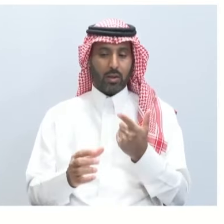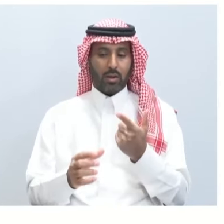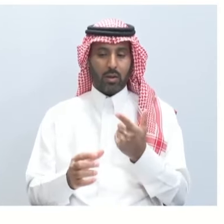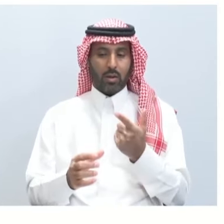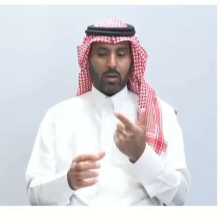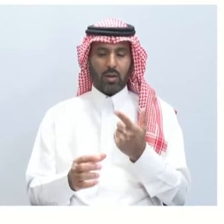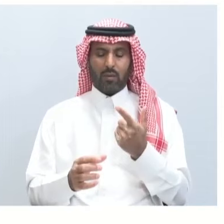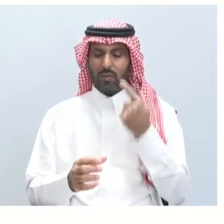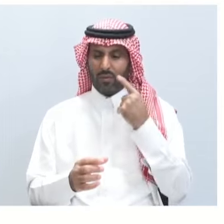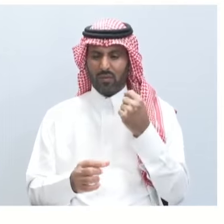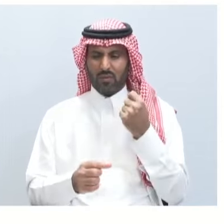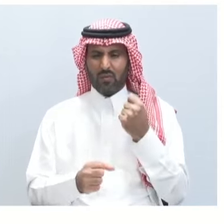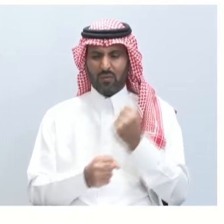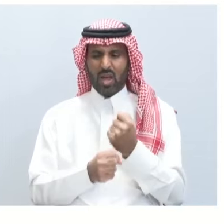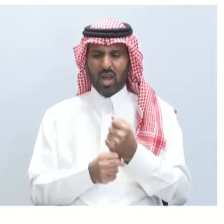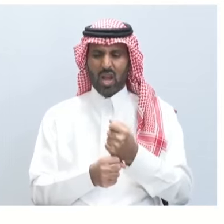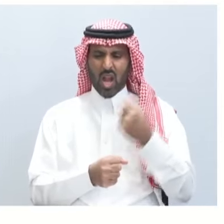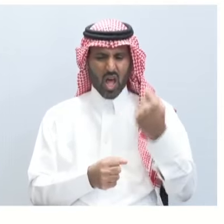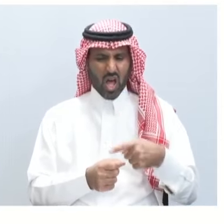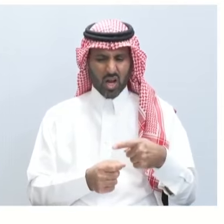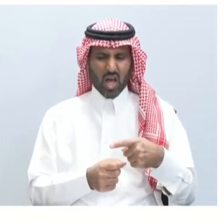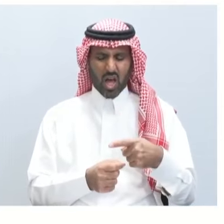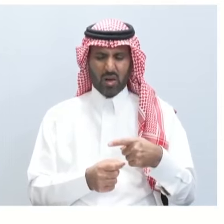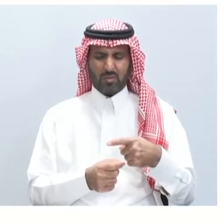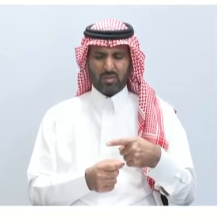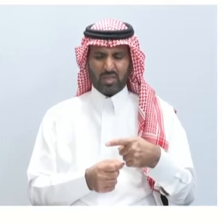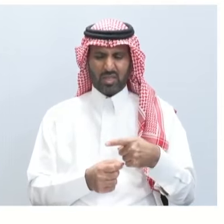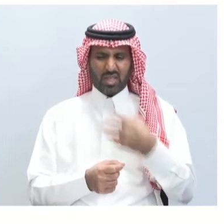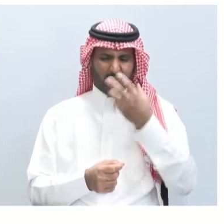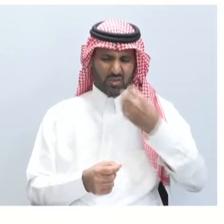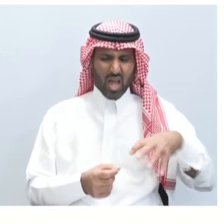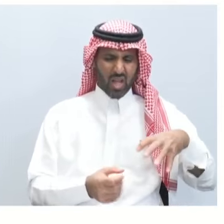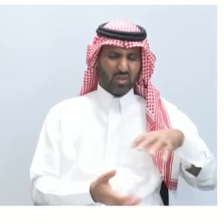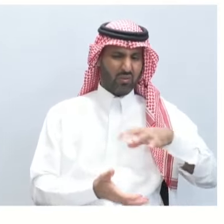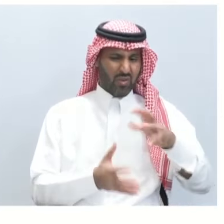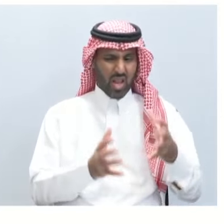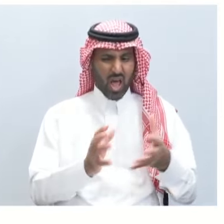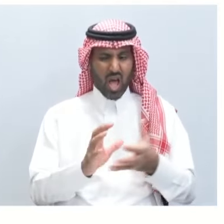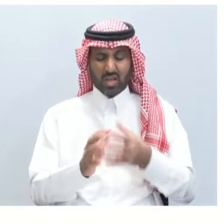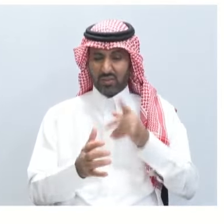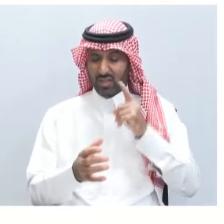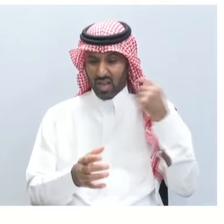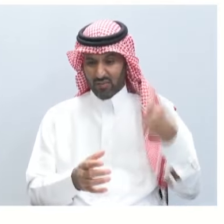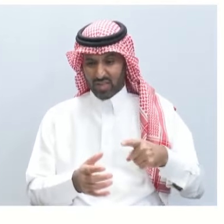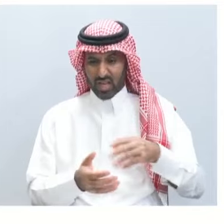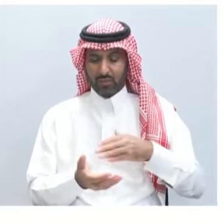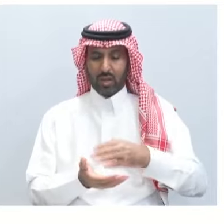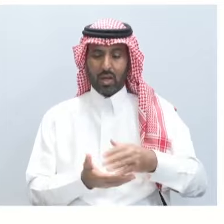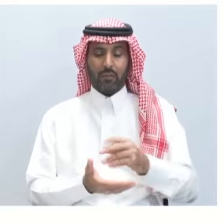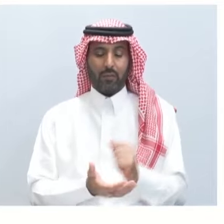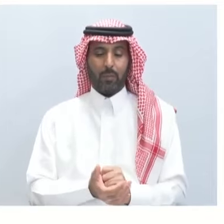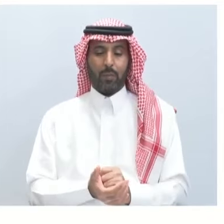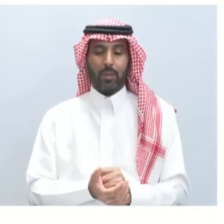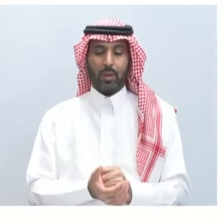الله تعالى افساد في الارض ما الدليل على هذه العباره من الايات التي درسناها من سوره